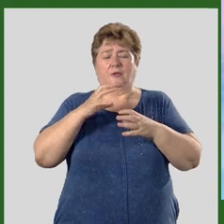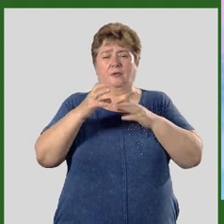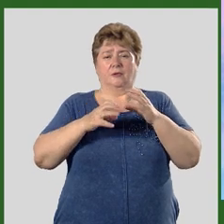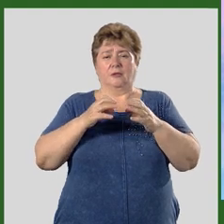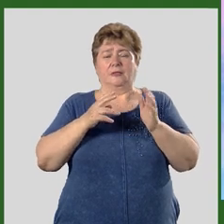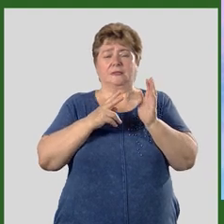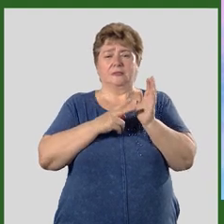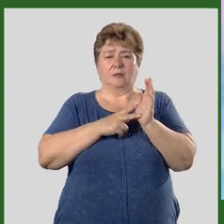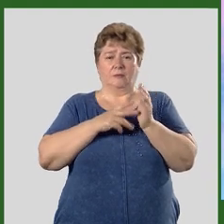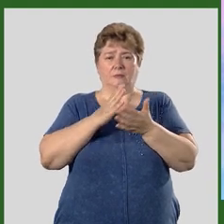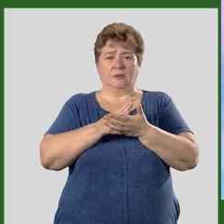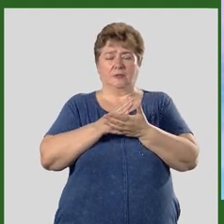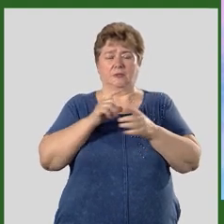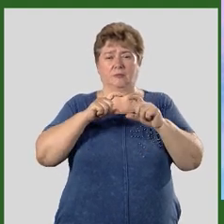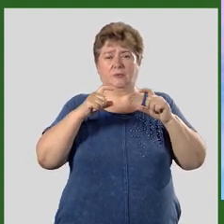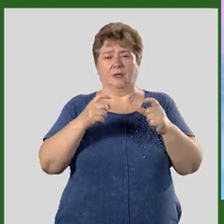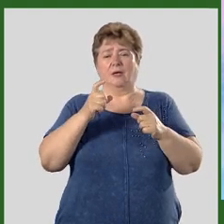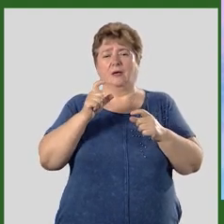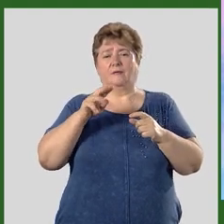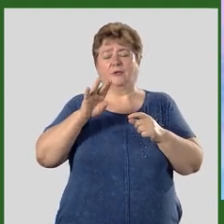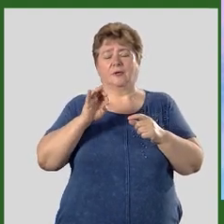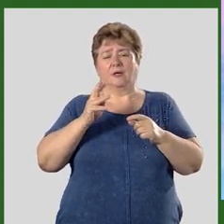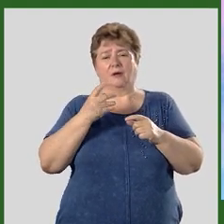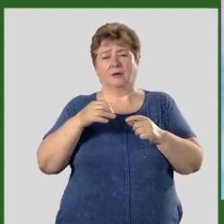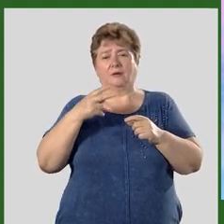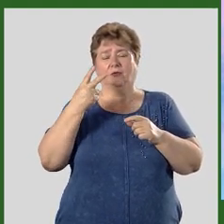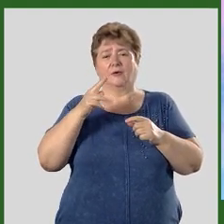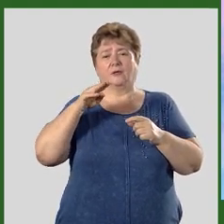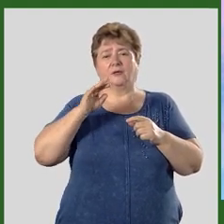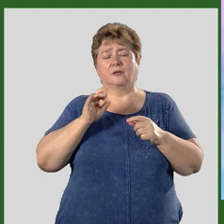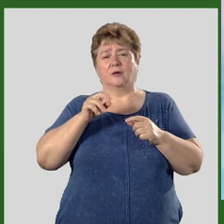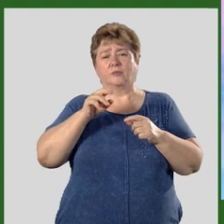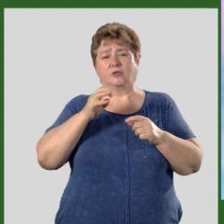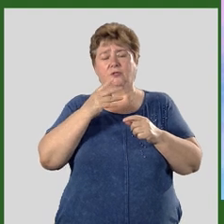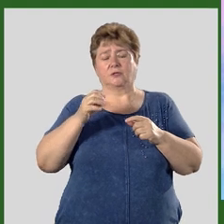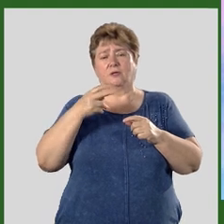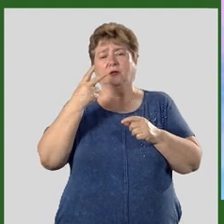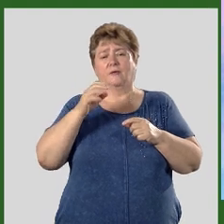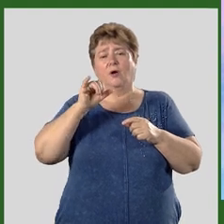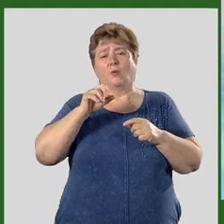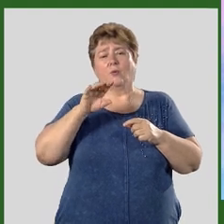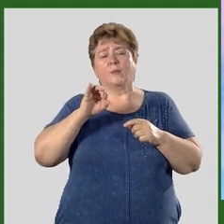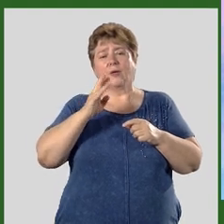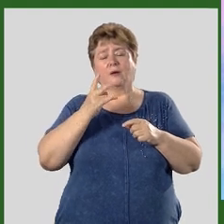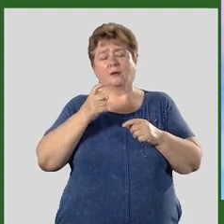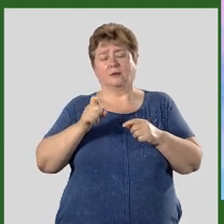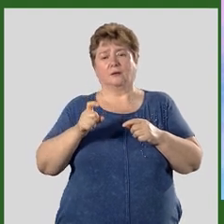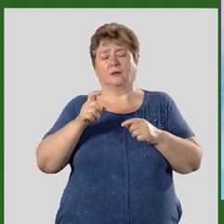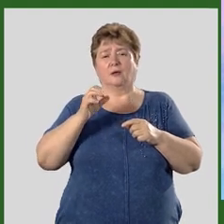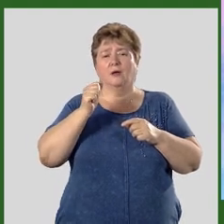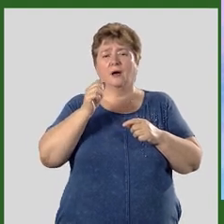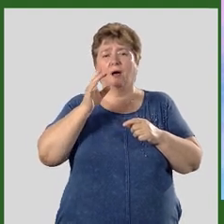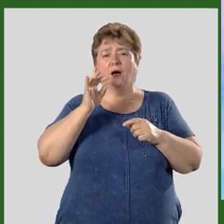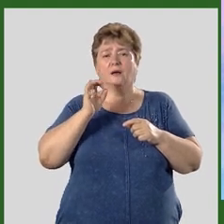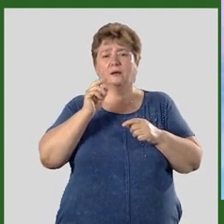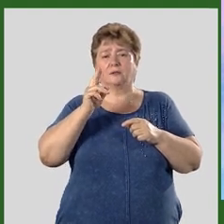поясов 7. Экваториальный, 2 тропических, 2 умеренных,